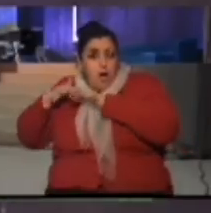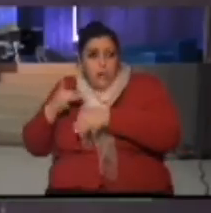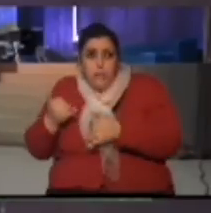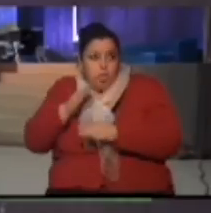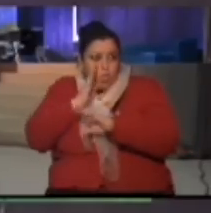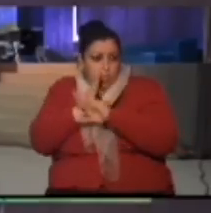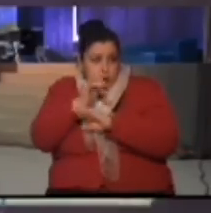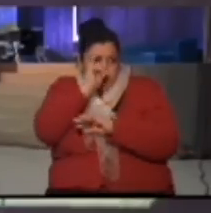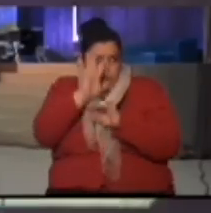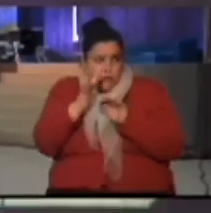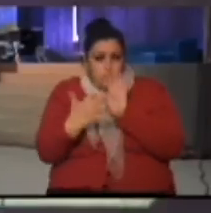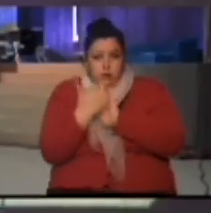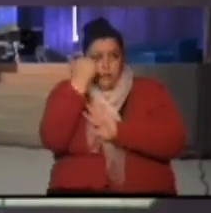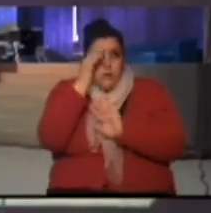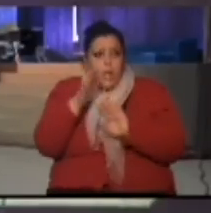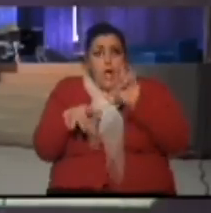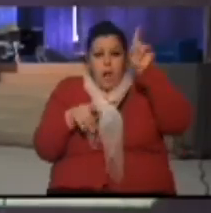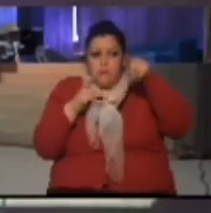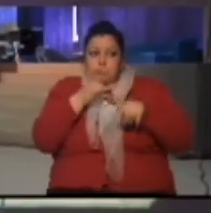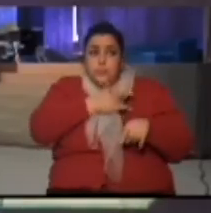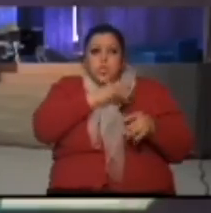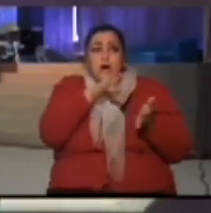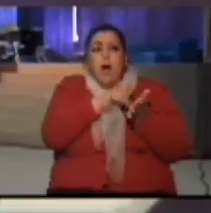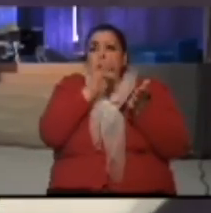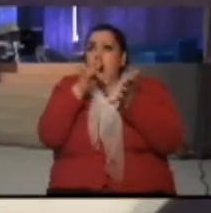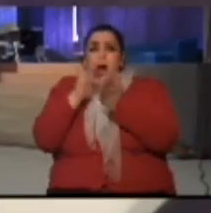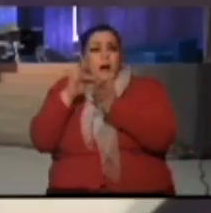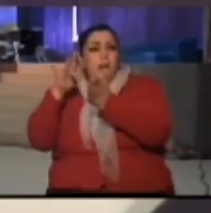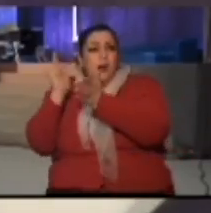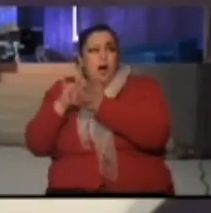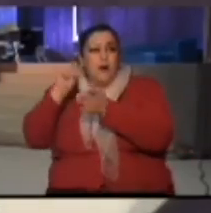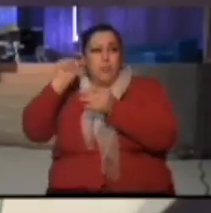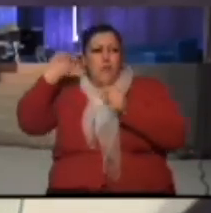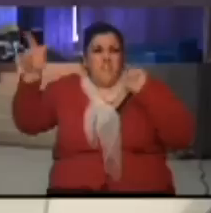թագավորներին վարձել է մեր դեմ, որ գան մեզ վրա։